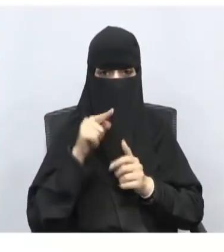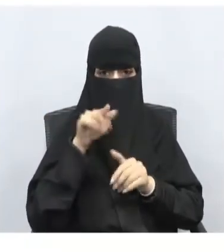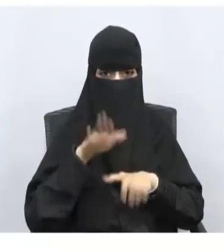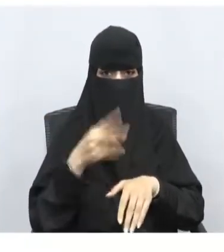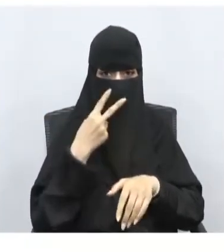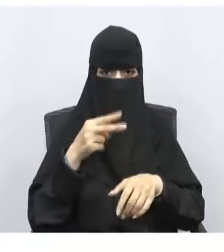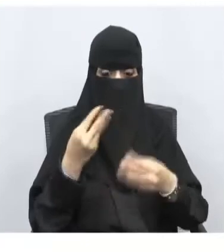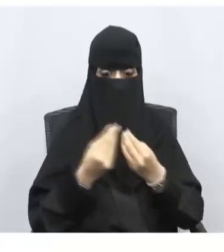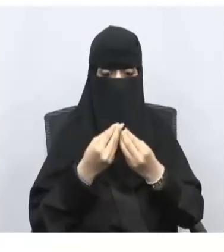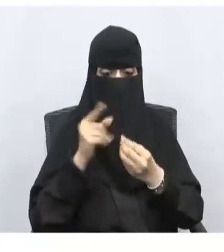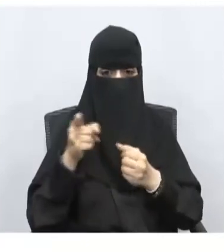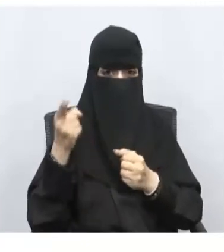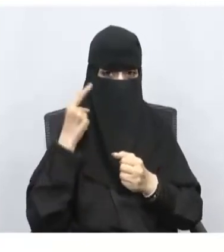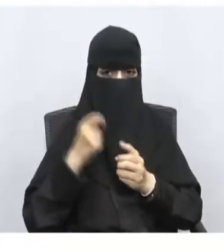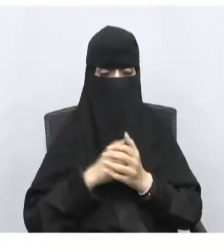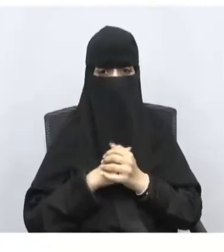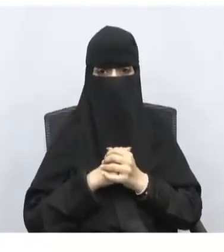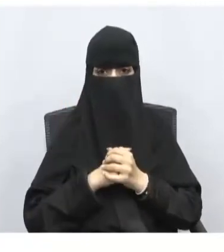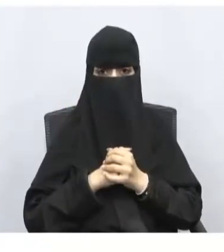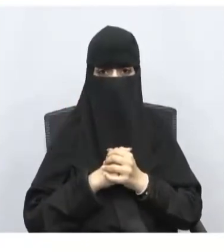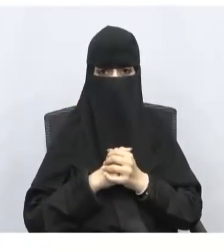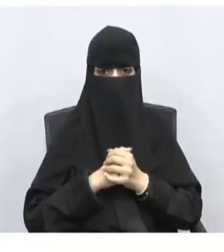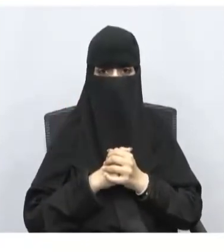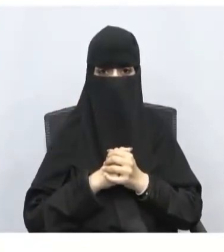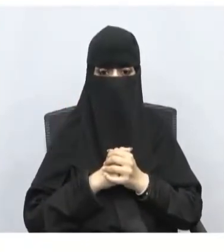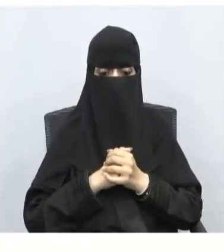لنستمع إلى هذا الصوت.